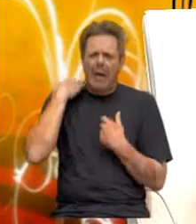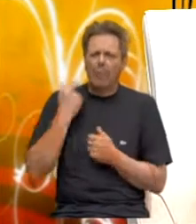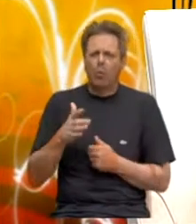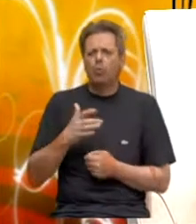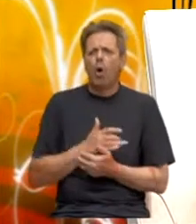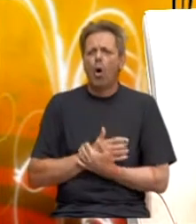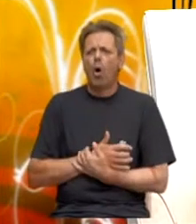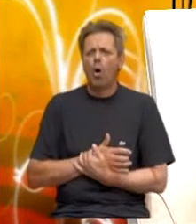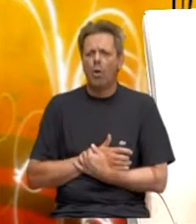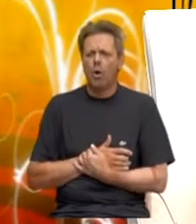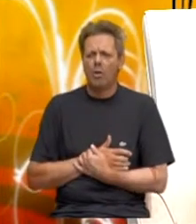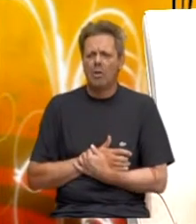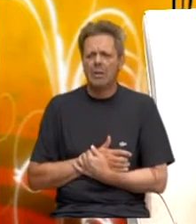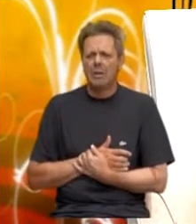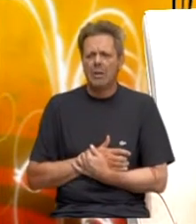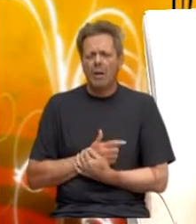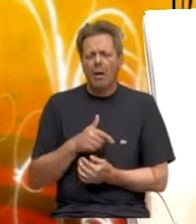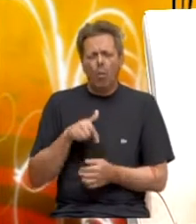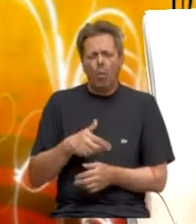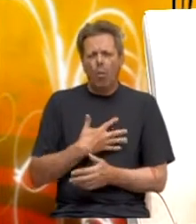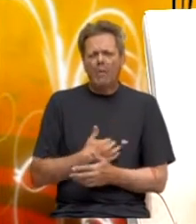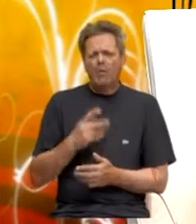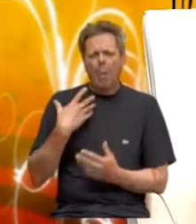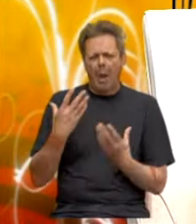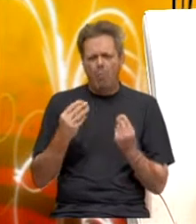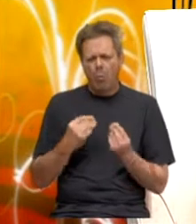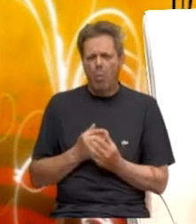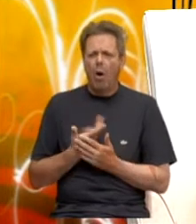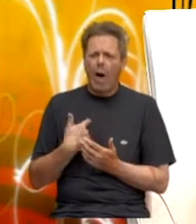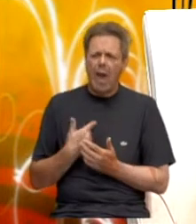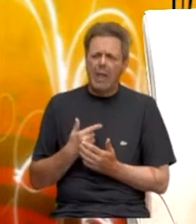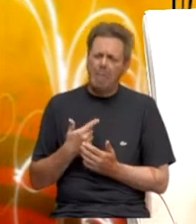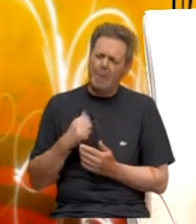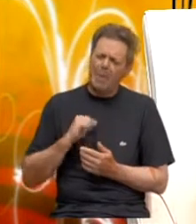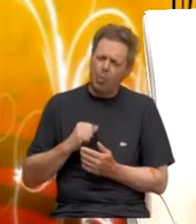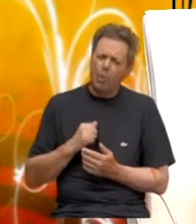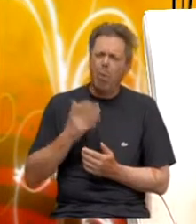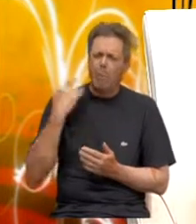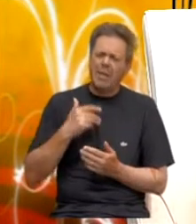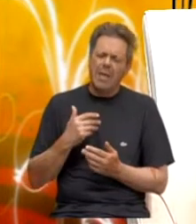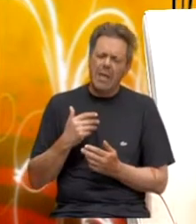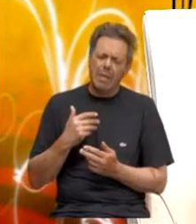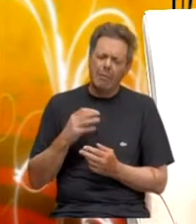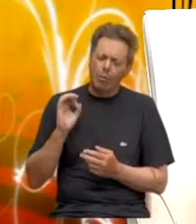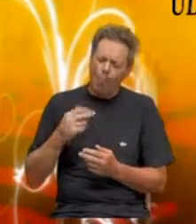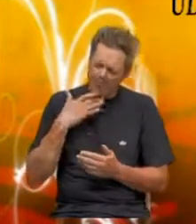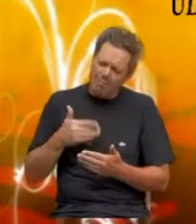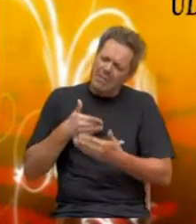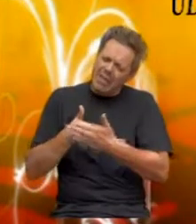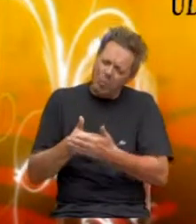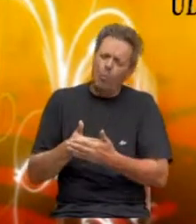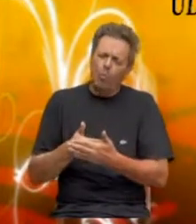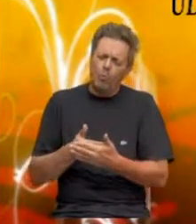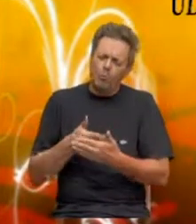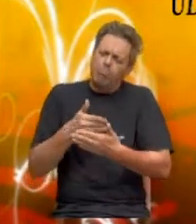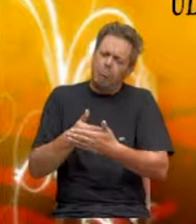pumpa koje za njih radi. Nemamo ih puno u Hrvatskoj, jel da? Nemamo ih puno, ali ih imamo, jako se trudimo biti dobri status zbog bogate Europe. Odlično. Ali